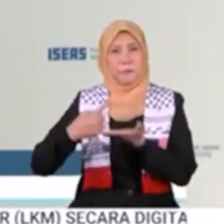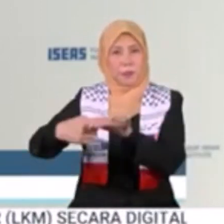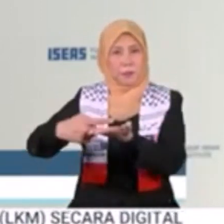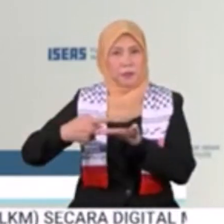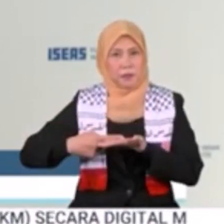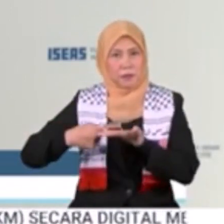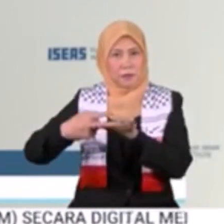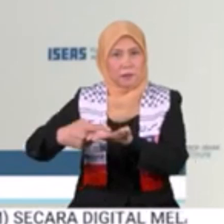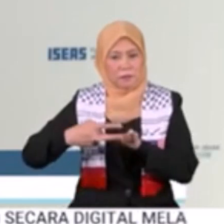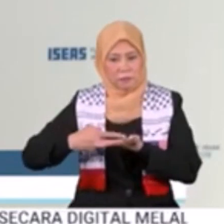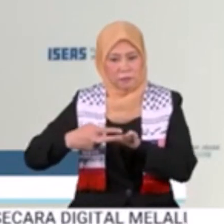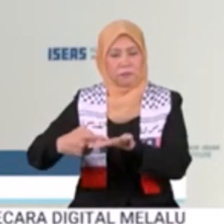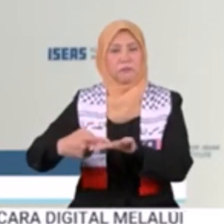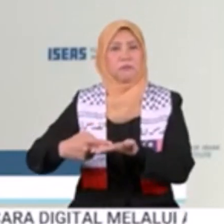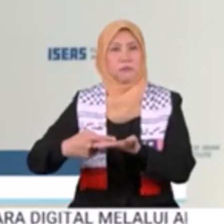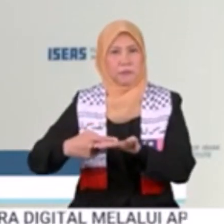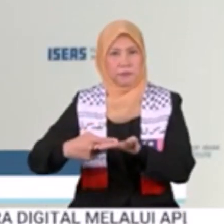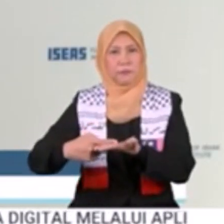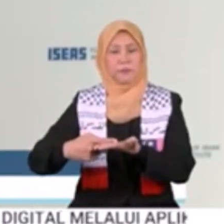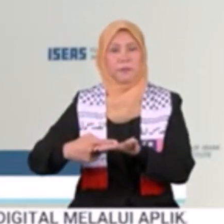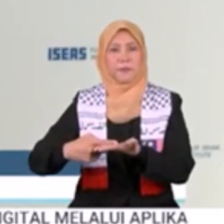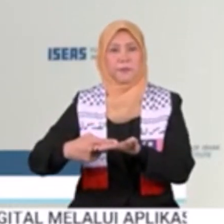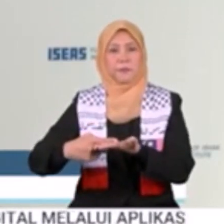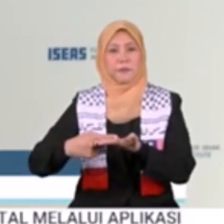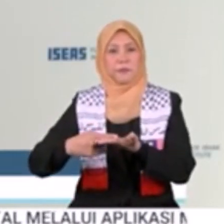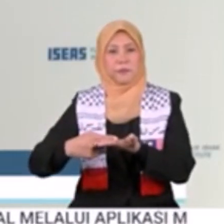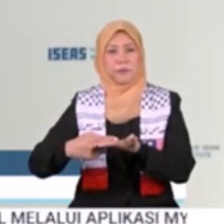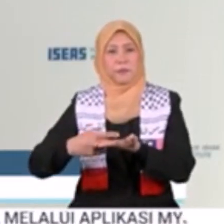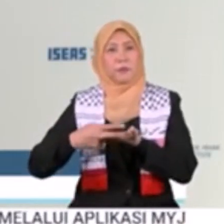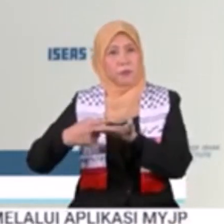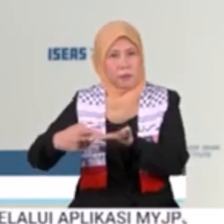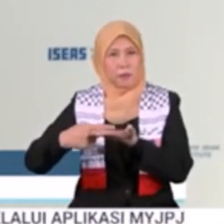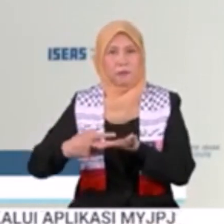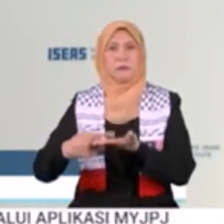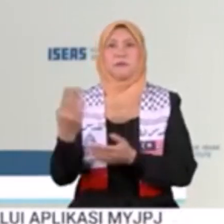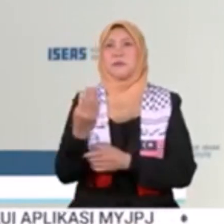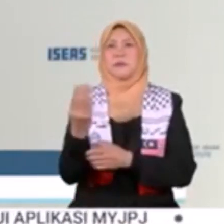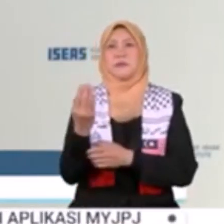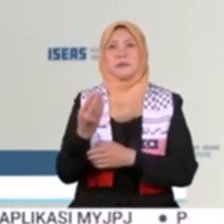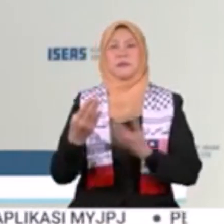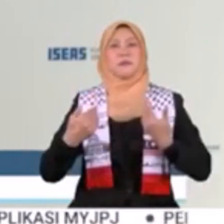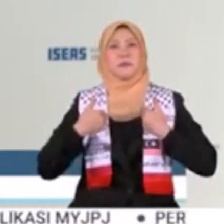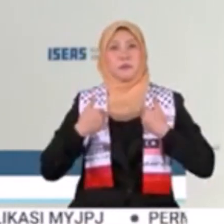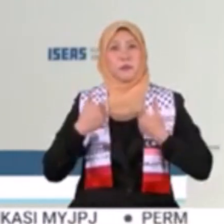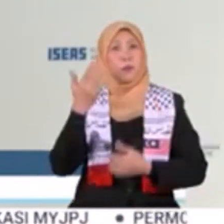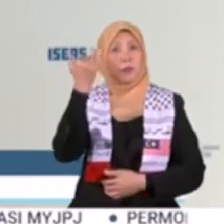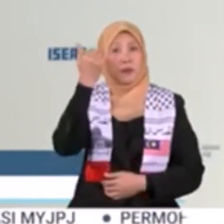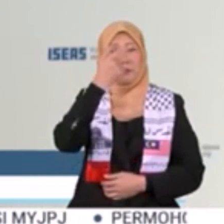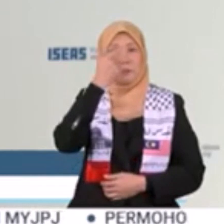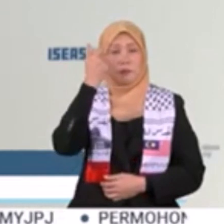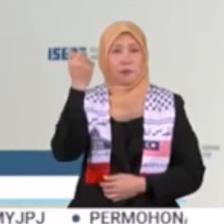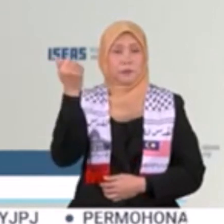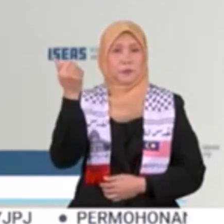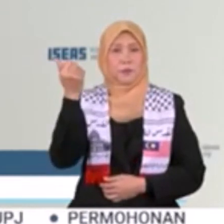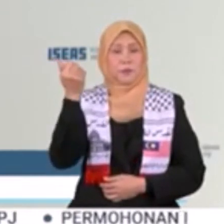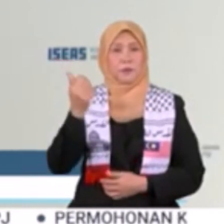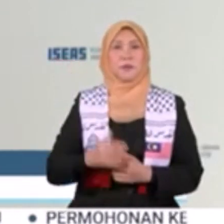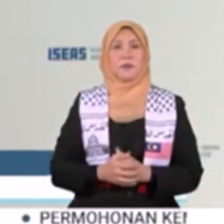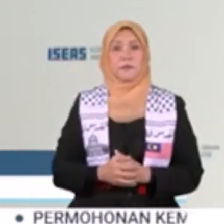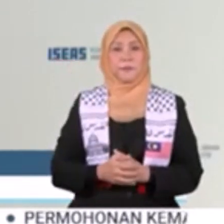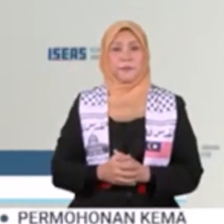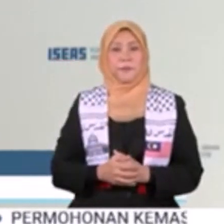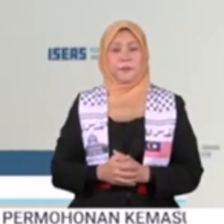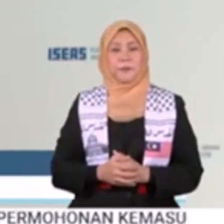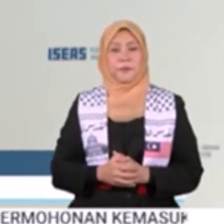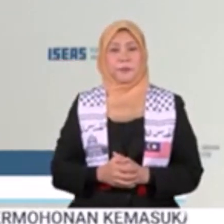ini adalah satu yang also biasa diadakan kerana permintaan